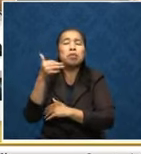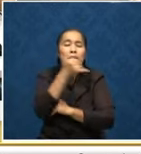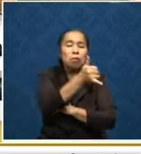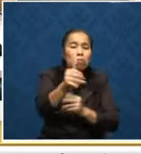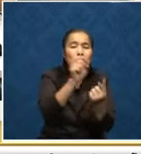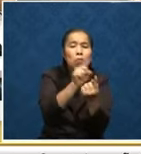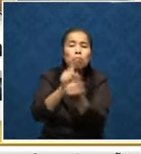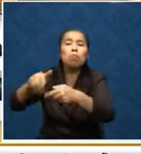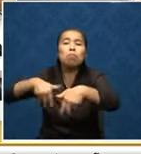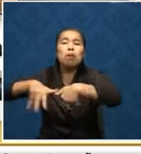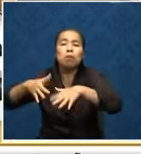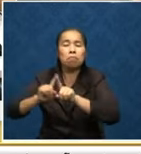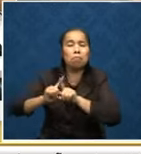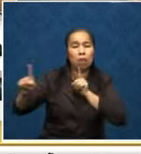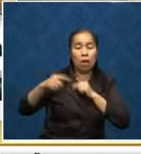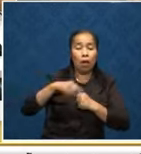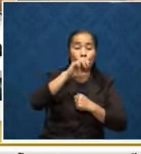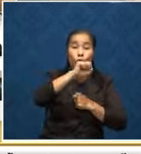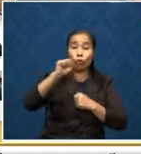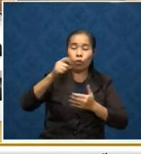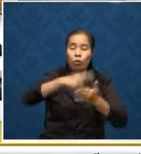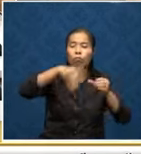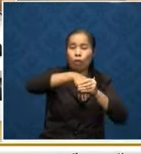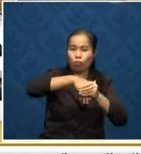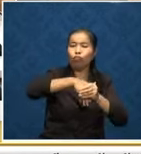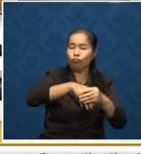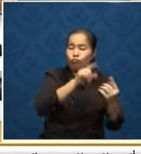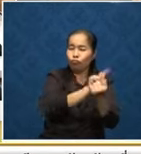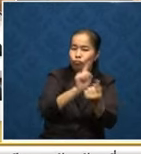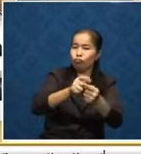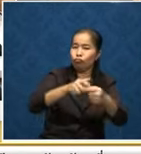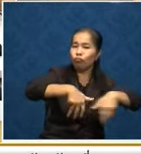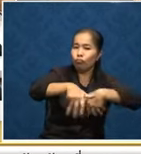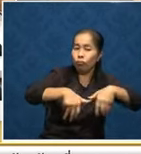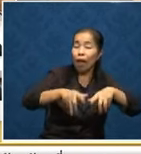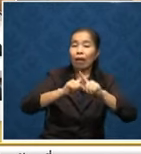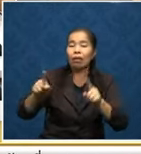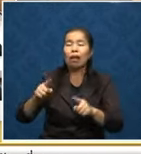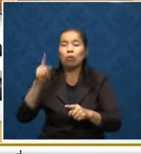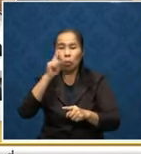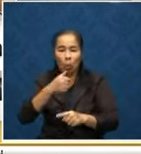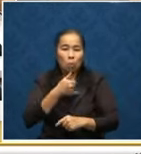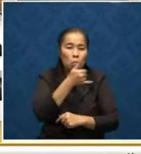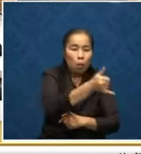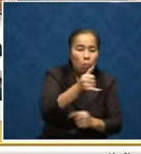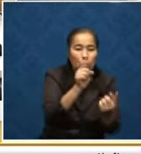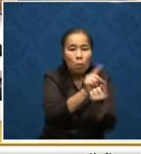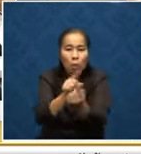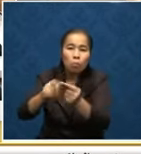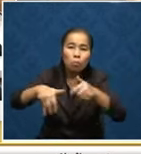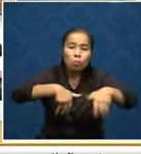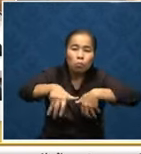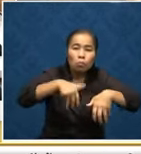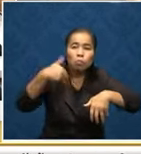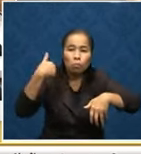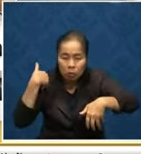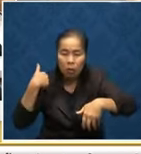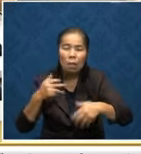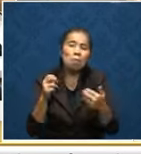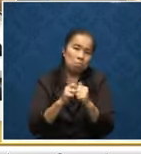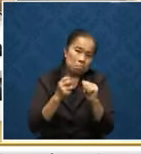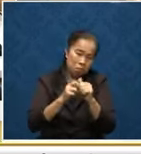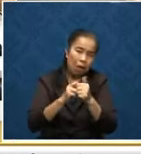ที่เหมือนกับตัวแทนเขตนะตัวแทนเขตนอกจากจะต้องไปร่วมงานพิธีต่างๆแล้ว สิ่งที่เราลงไปนะครับมันก็จะเป็นปัญห